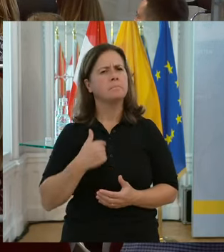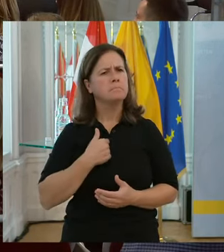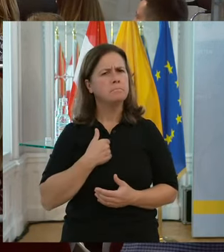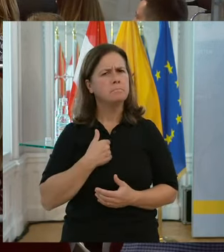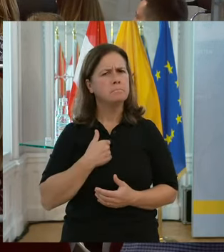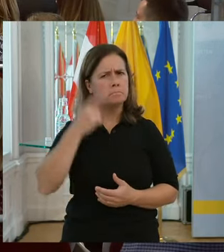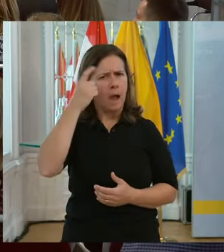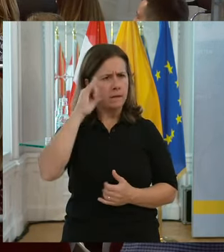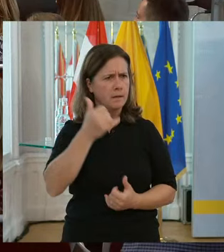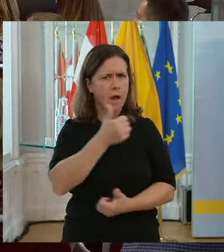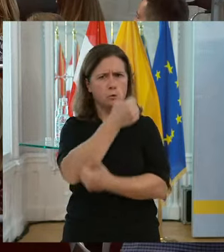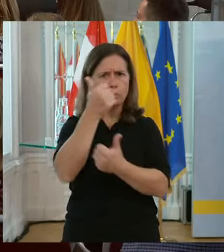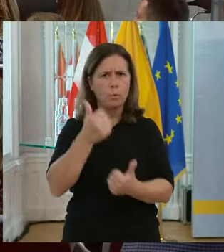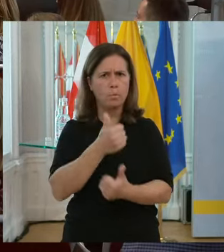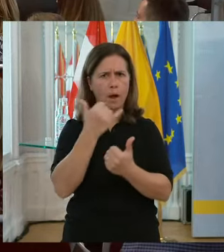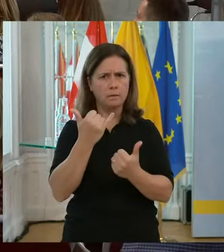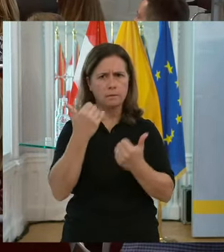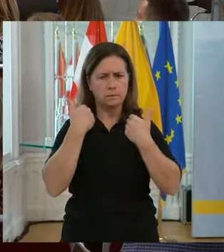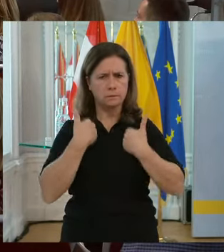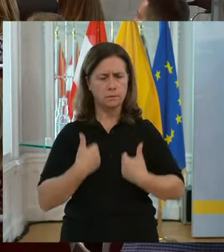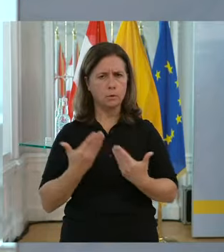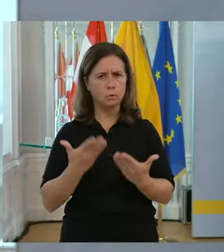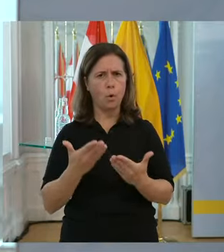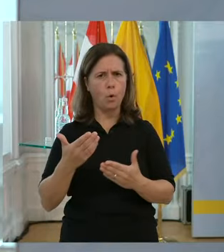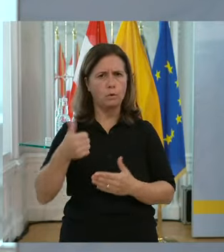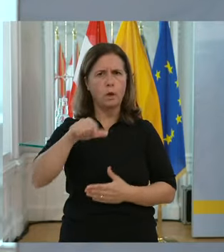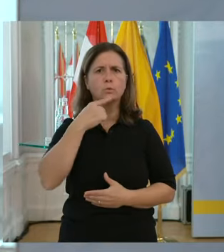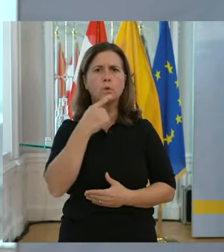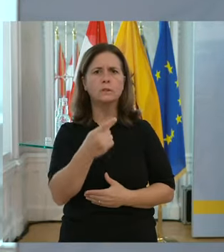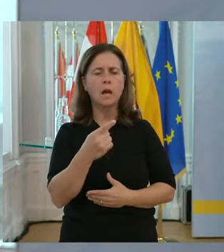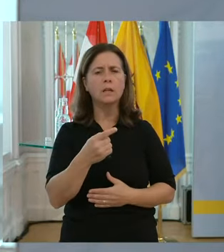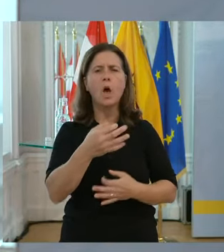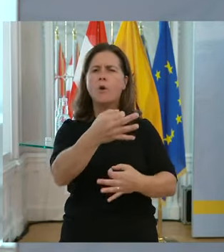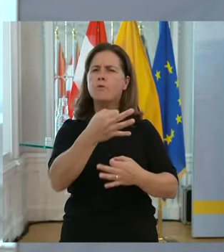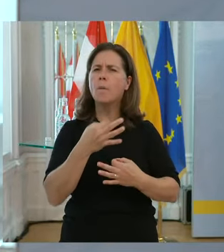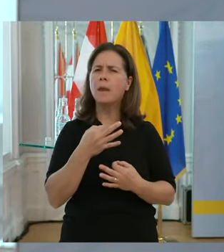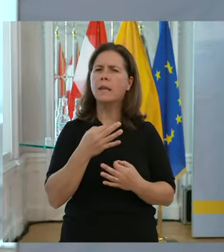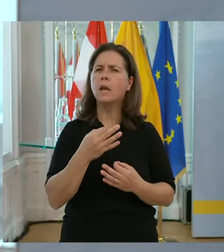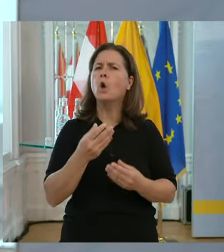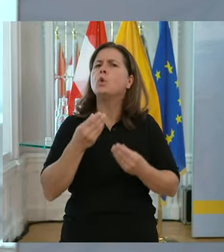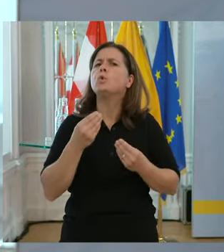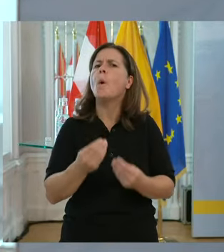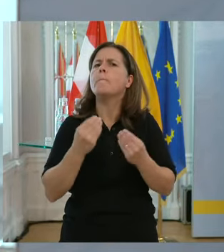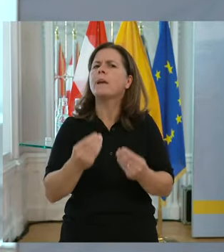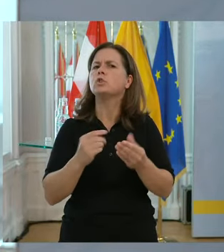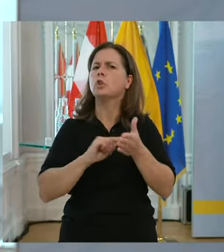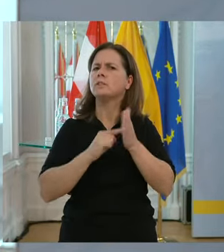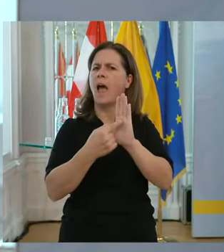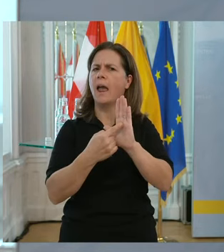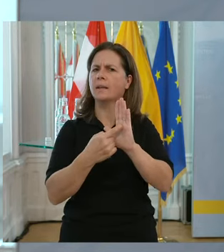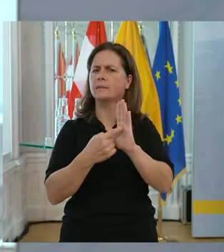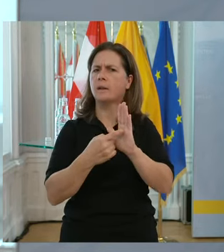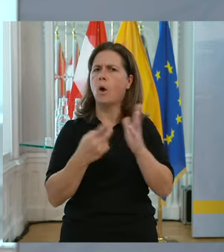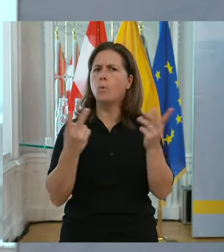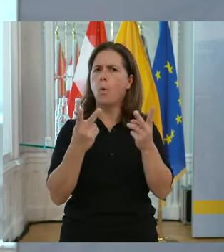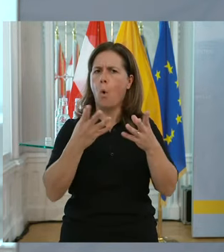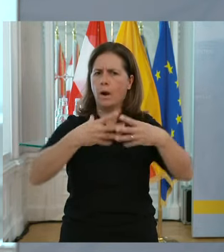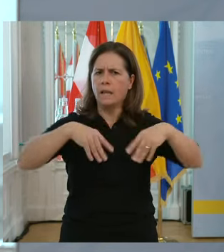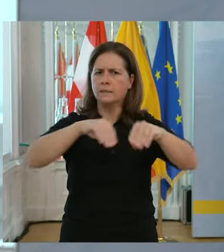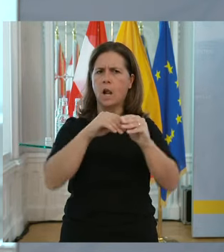total super, dass du mich jetzt genannt hast, weil für mich das so typisch aufzeigt, wo wir in der Gesellschaft